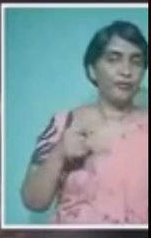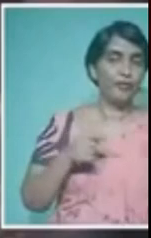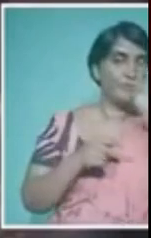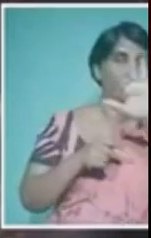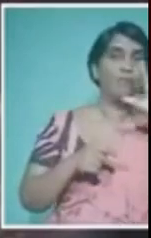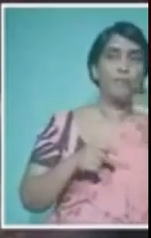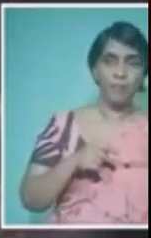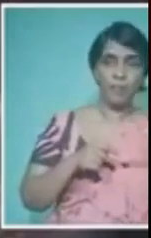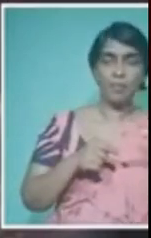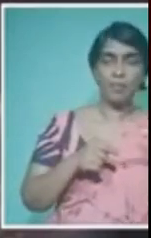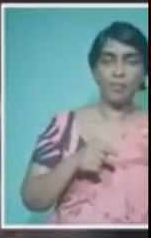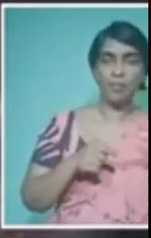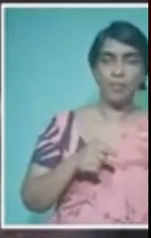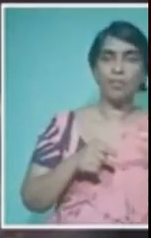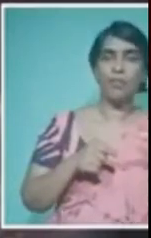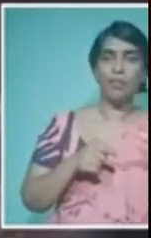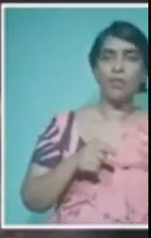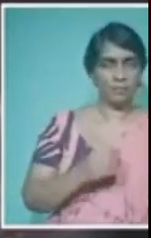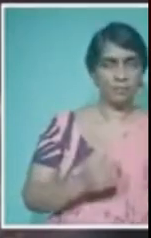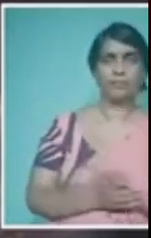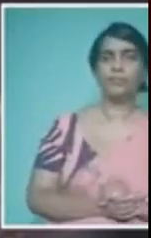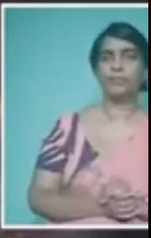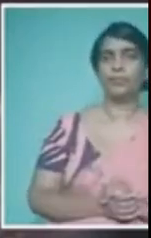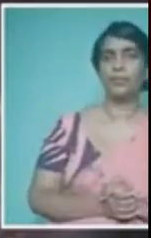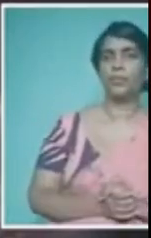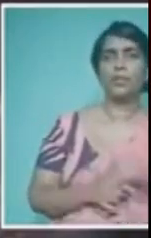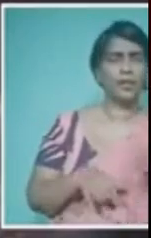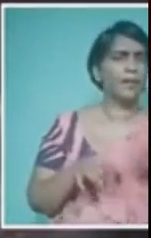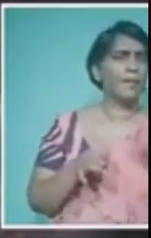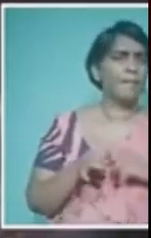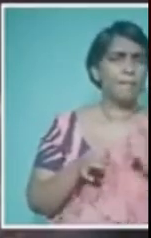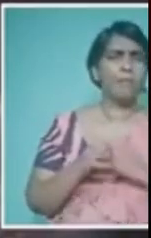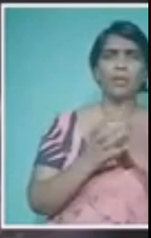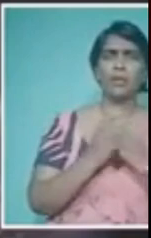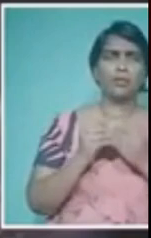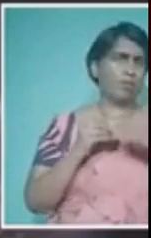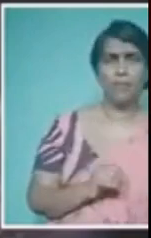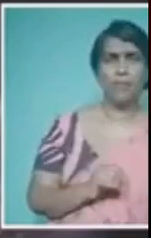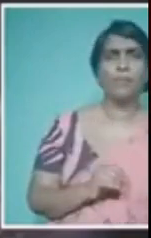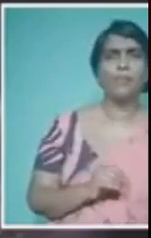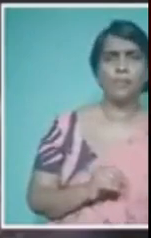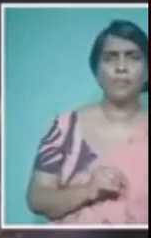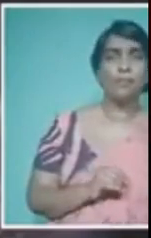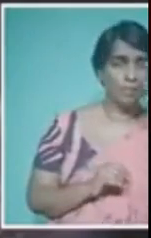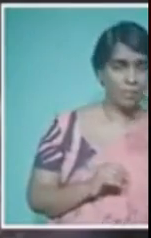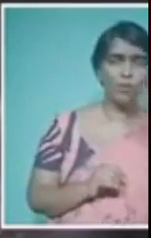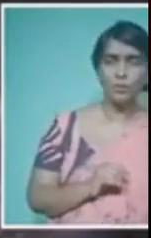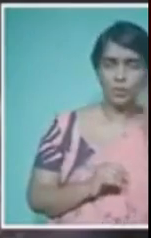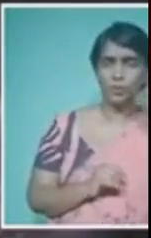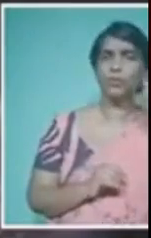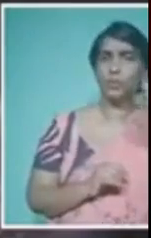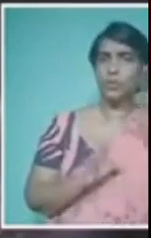55 දෙනාට මෙතුමත් තිබ්බ. බස් නමක. වෙලාව දෙන්න කියලා. ඉතින් ඒකද මේ ප්‍රශ්නේ විසඳන්න වැඩි දුර යන්න ඕනේ නැහැ. ඔබතුමා හොඳටම